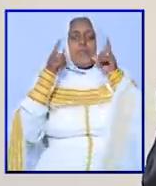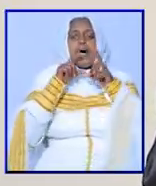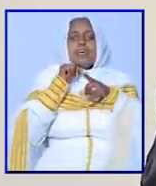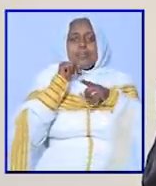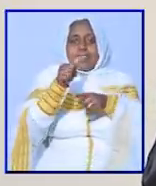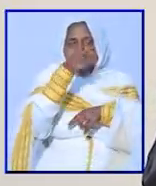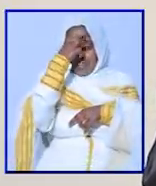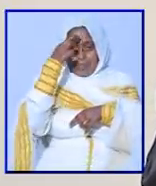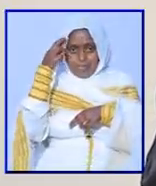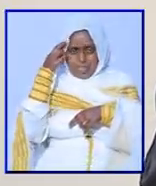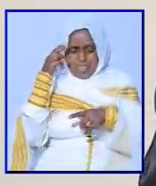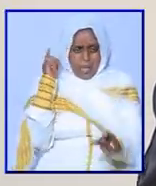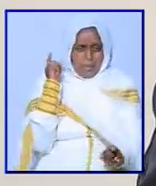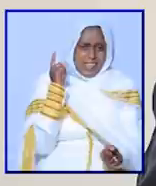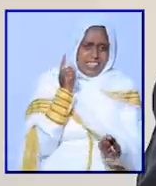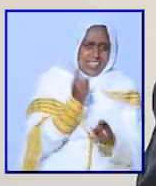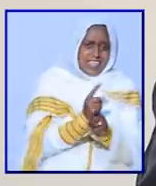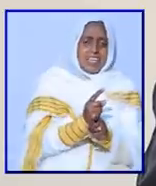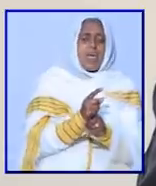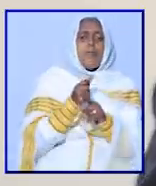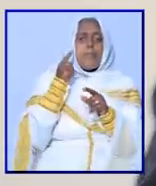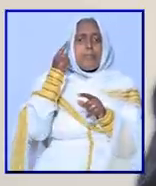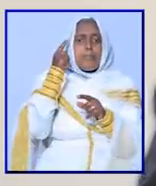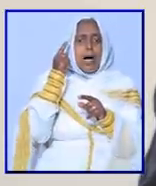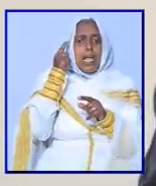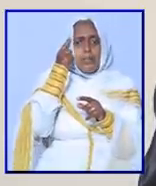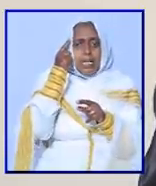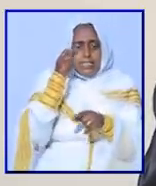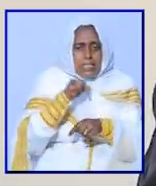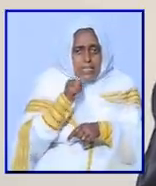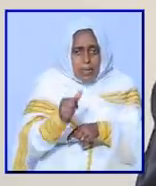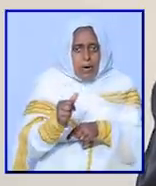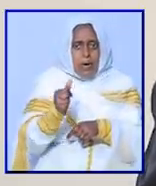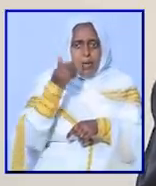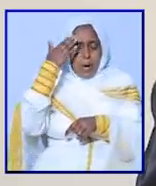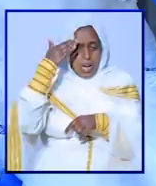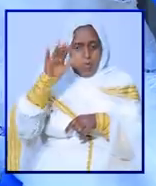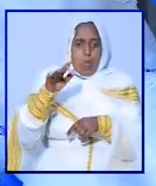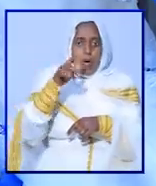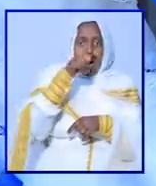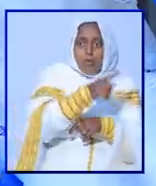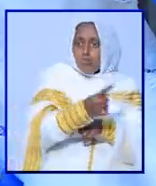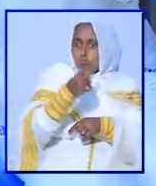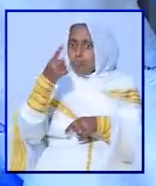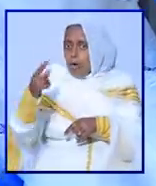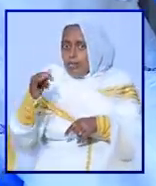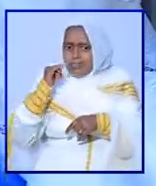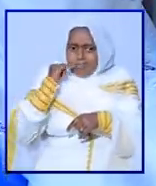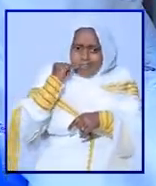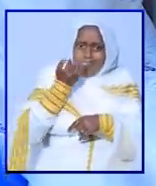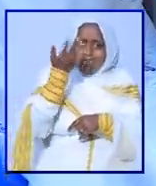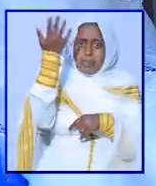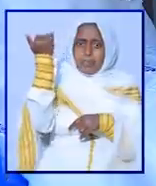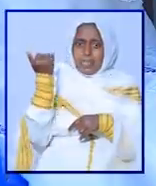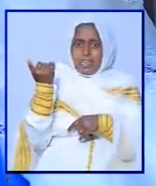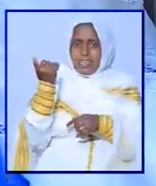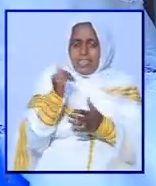የተሰጣቸውን ስጦታ ባለመረዳት በትክክል ባለማጤን ይቀናኑ